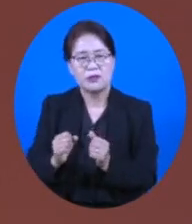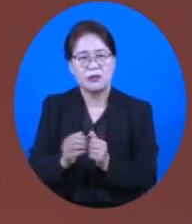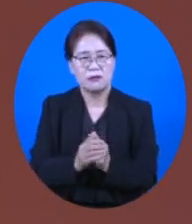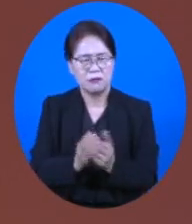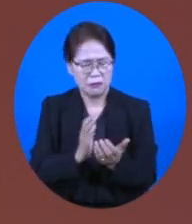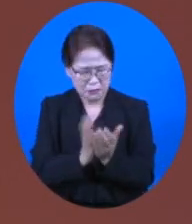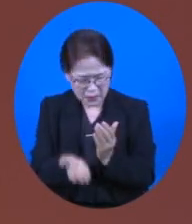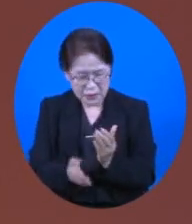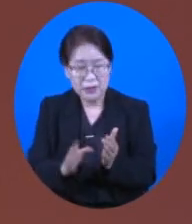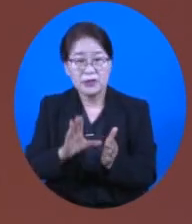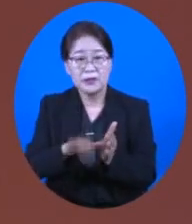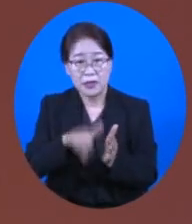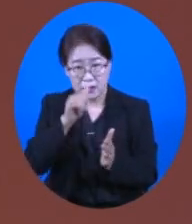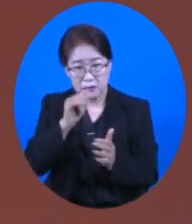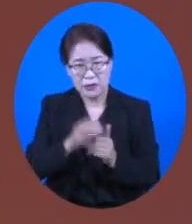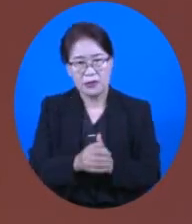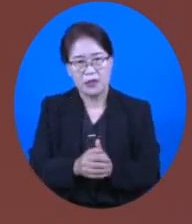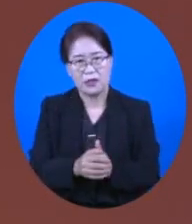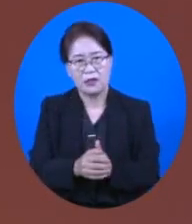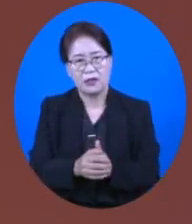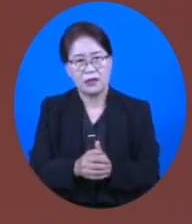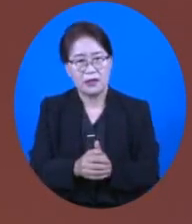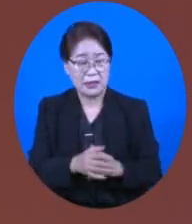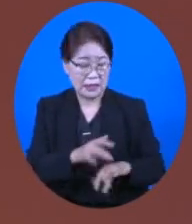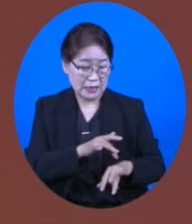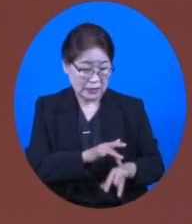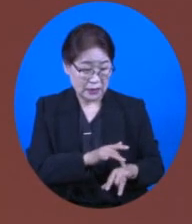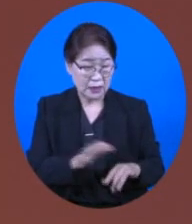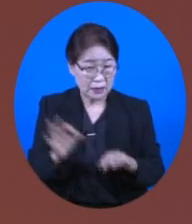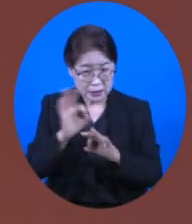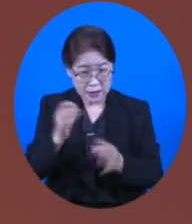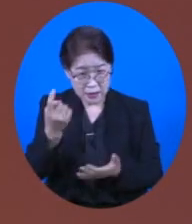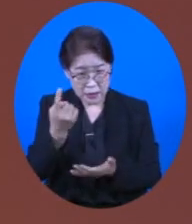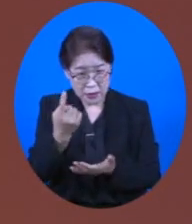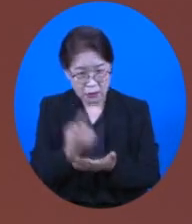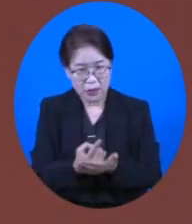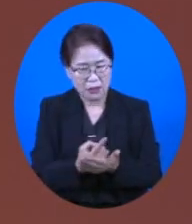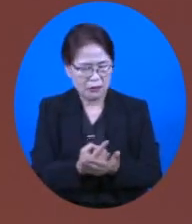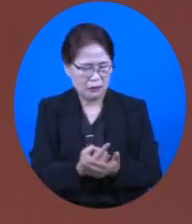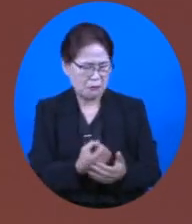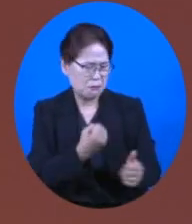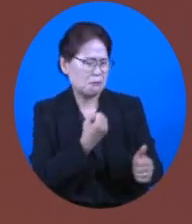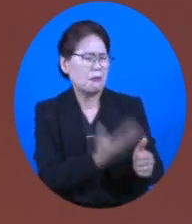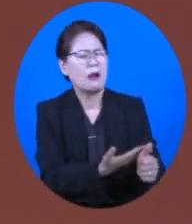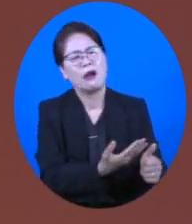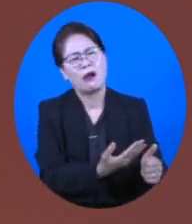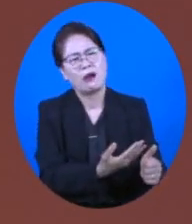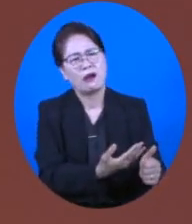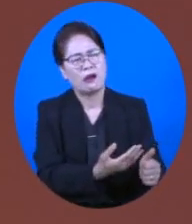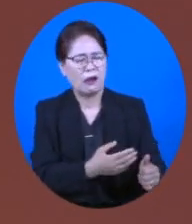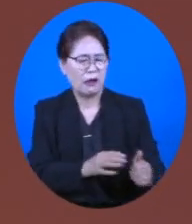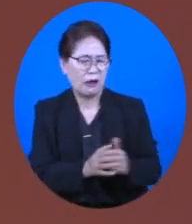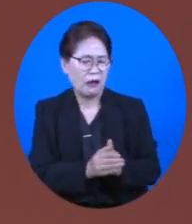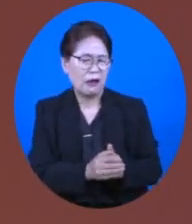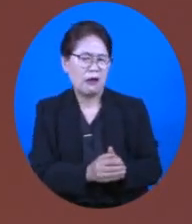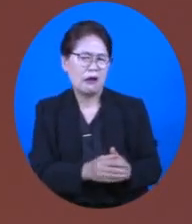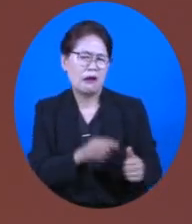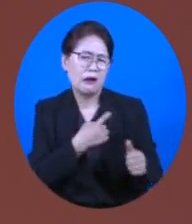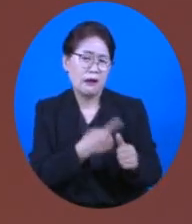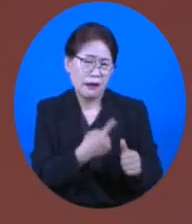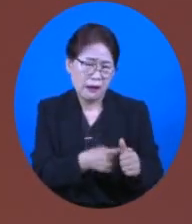그러면 어김없이 사탄이 찾아와서 참소합니다. 비방합니다.